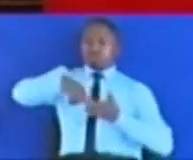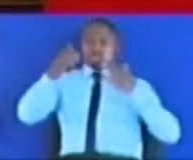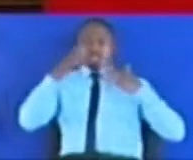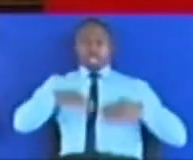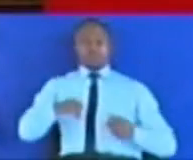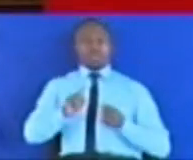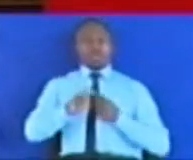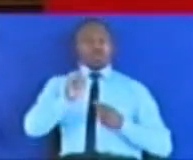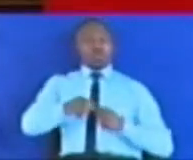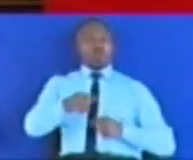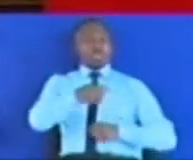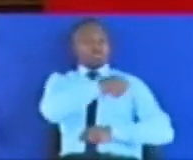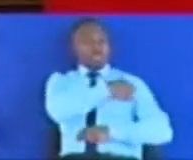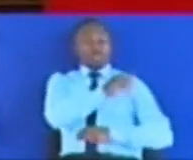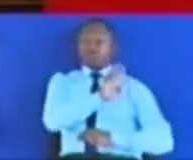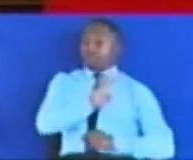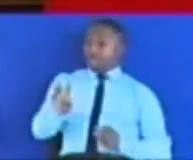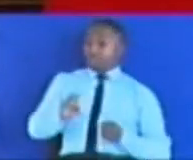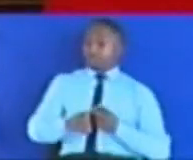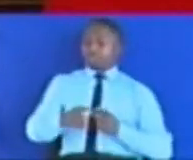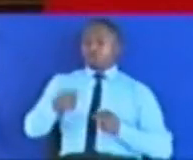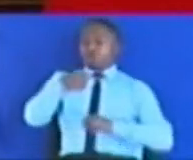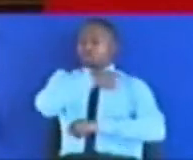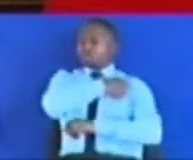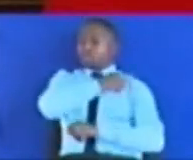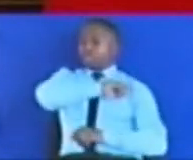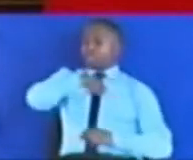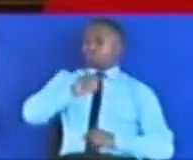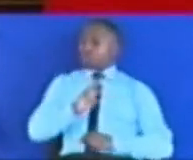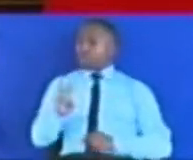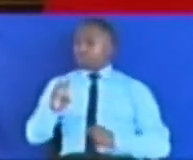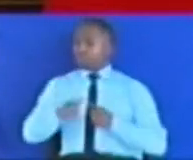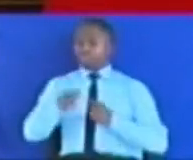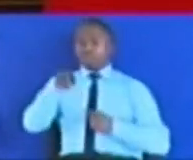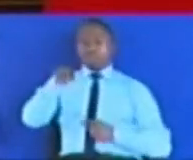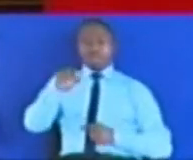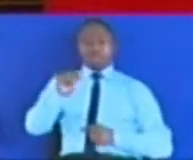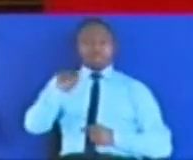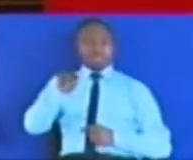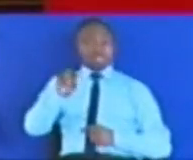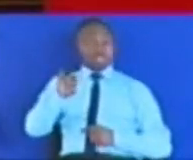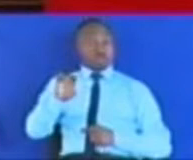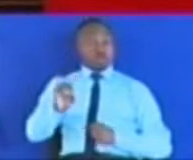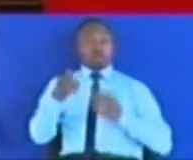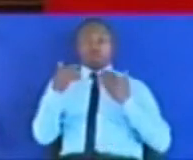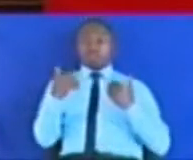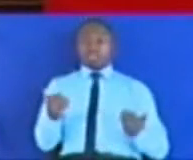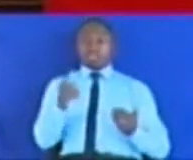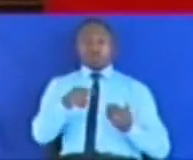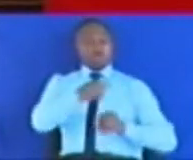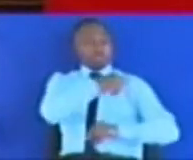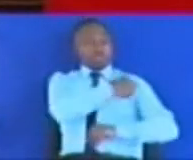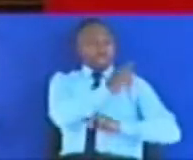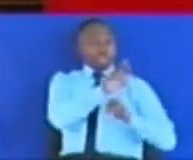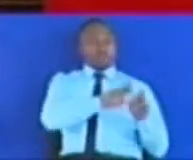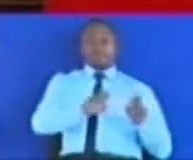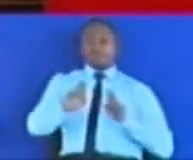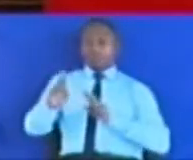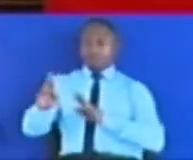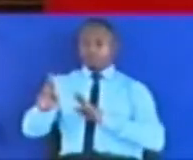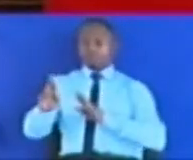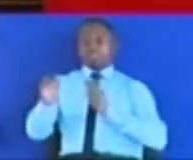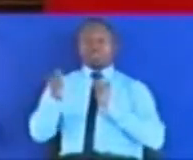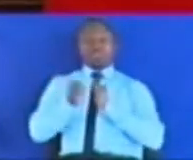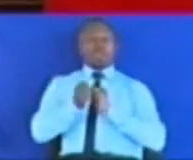kuwa hospitali ya wilaya, lakini hospitali yetu ya wilaya ya Nansio angalau sasa kuwa referral hospital. Ni